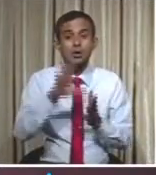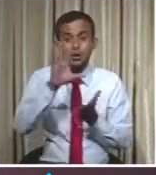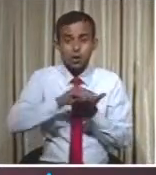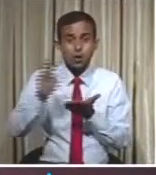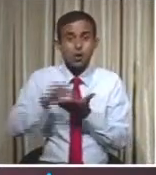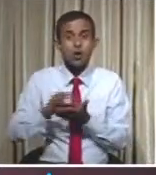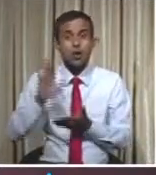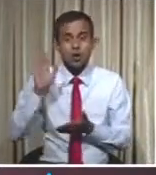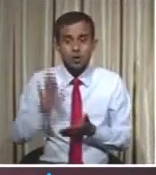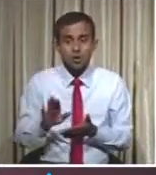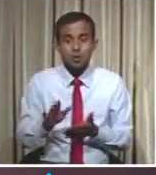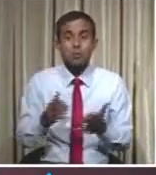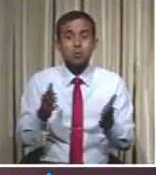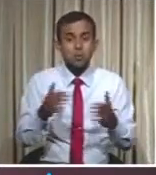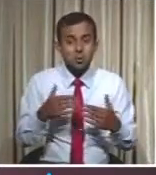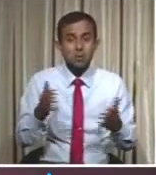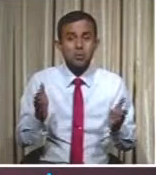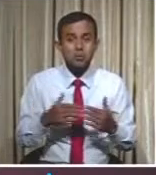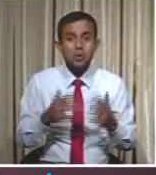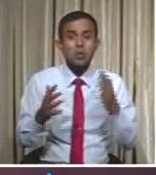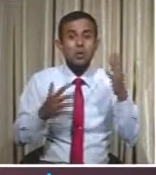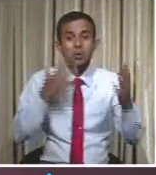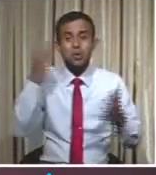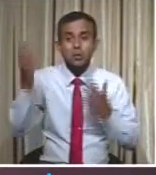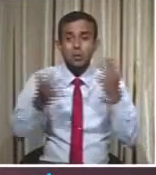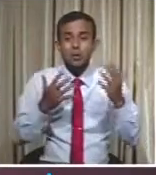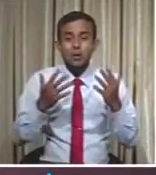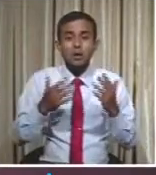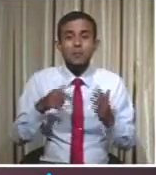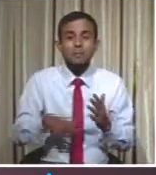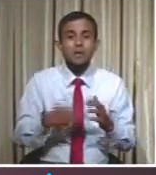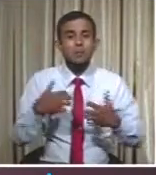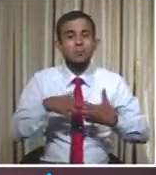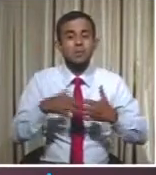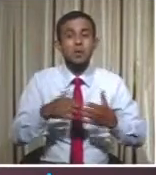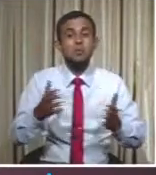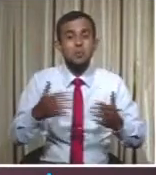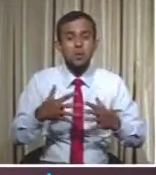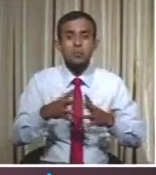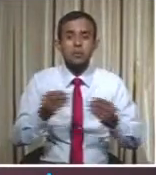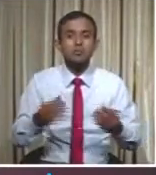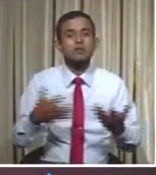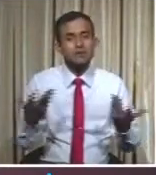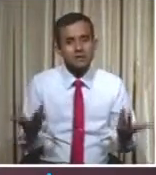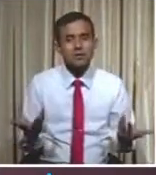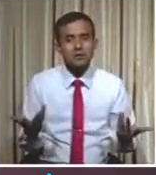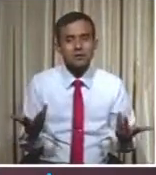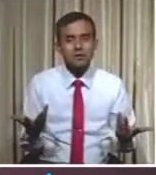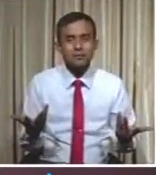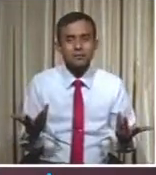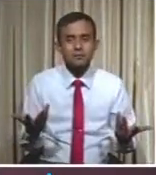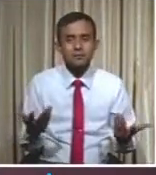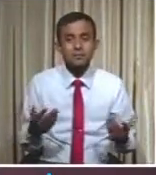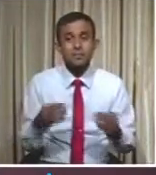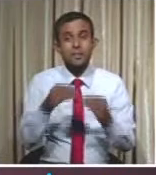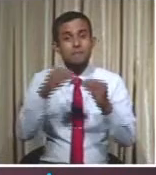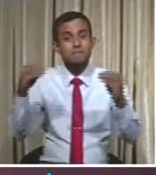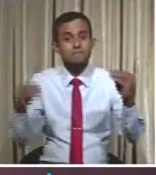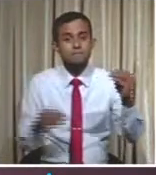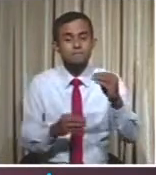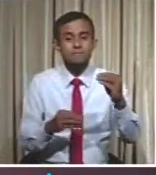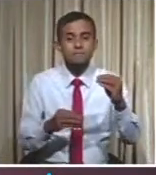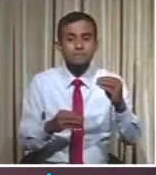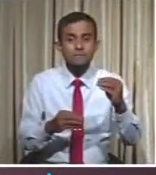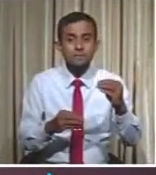වුණත් තාමත් ගෝලීය වශයෙන්ුත් මේ අර්බුදය තාම විසඳිලා නැහැ. ඒකට වෙනත් විදියකට